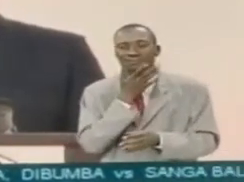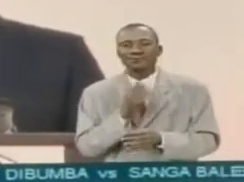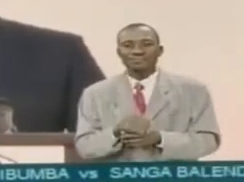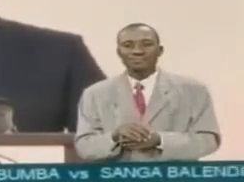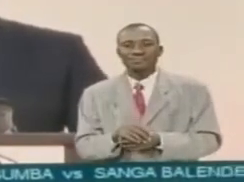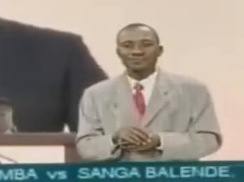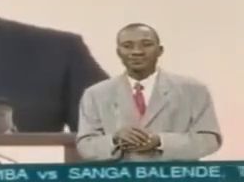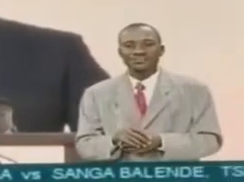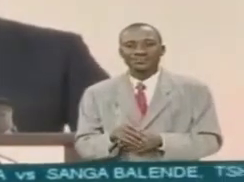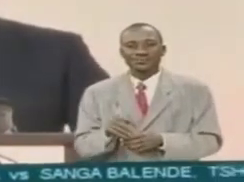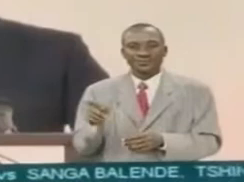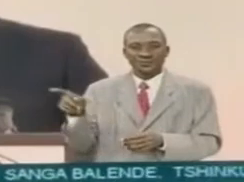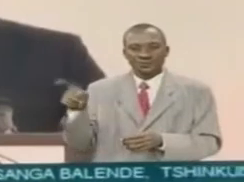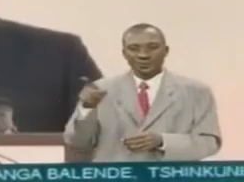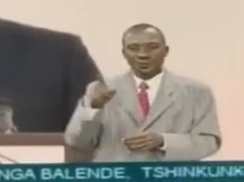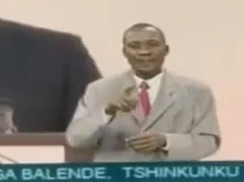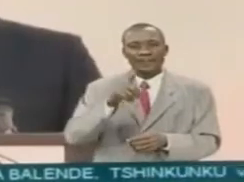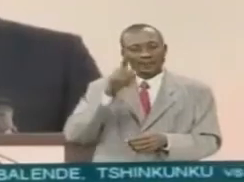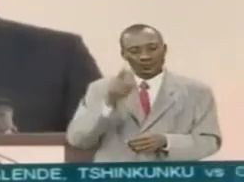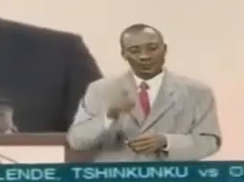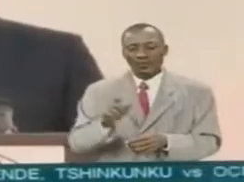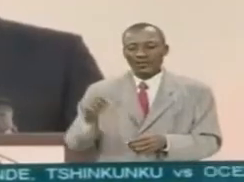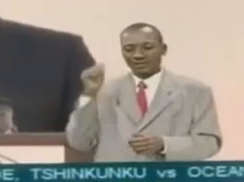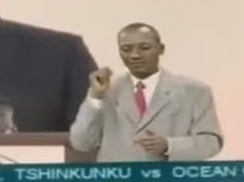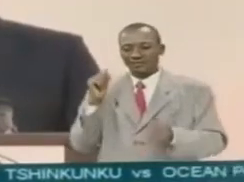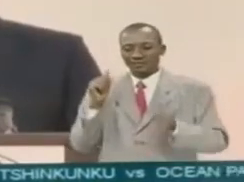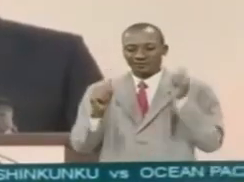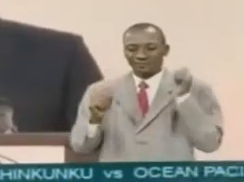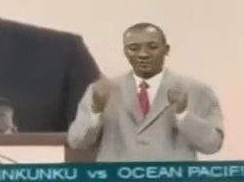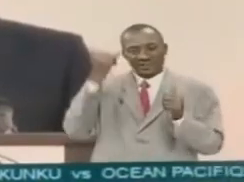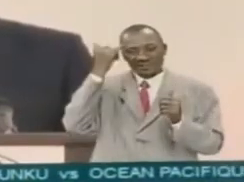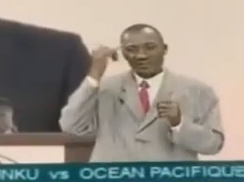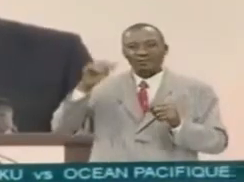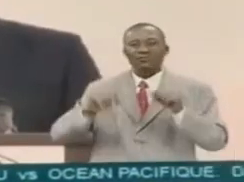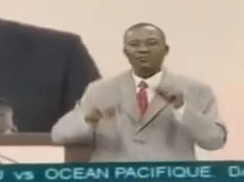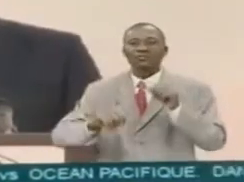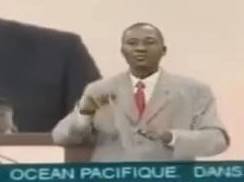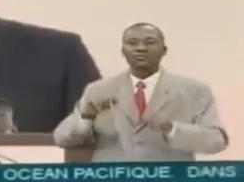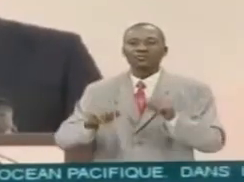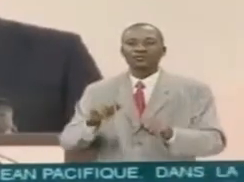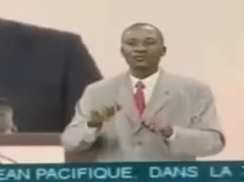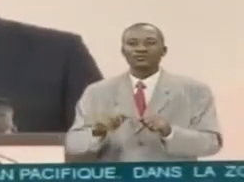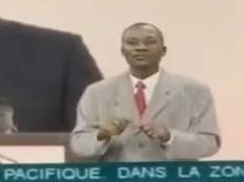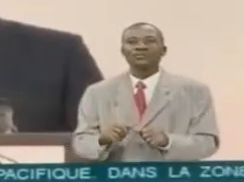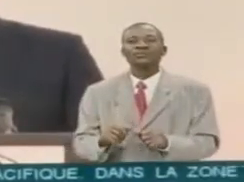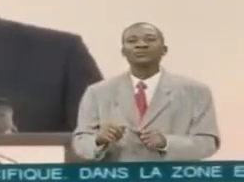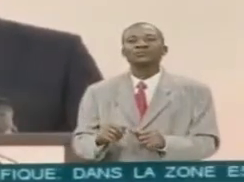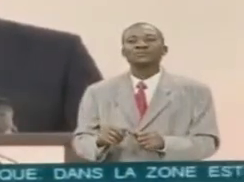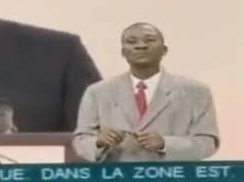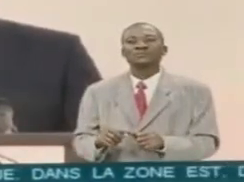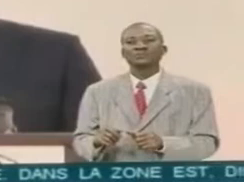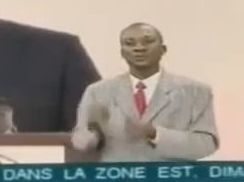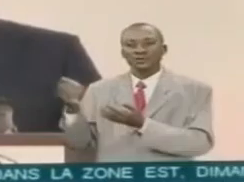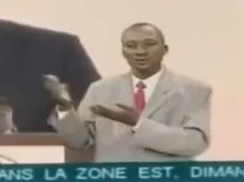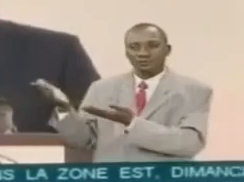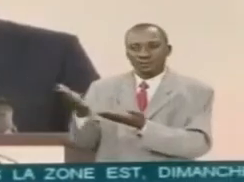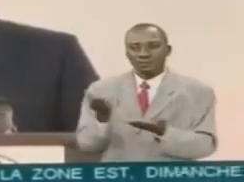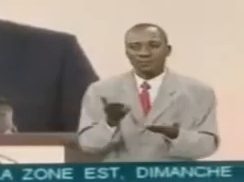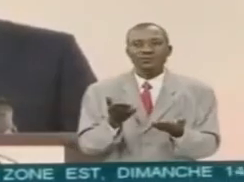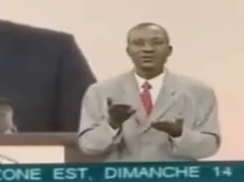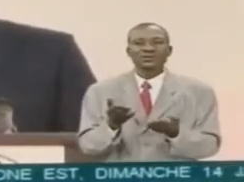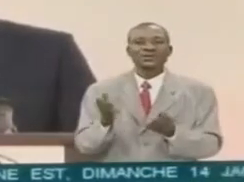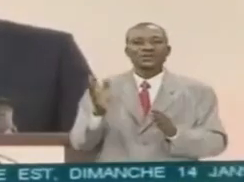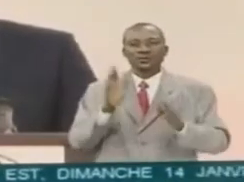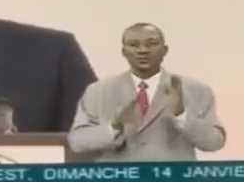la patrie contre toute initiative et toute ingérence ayant pour finalité de porter